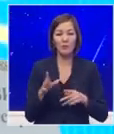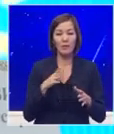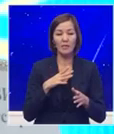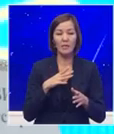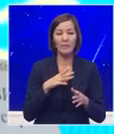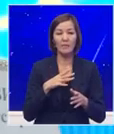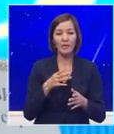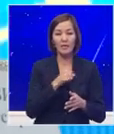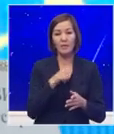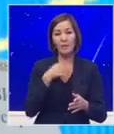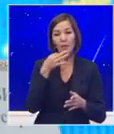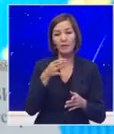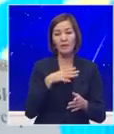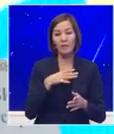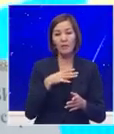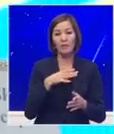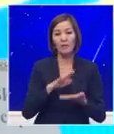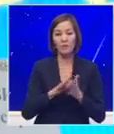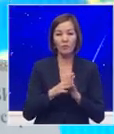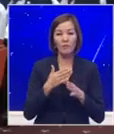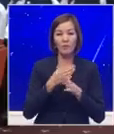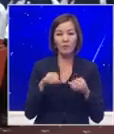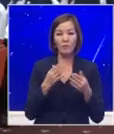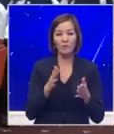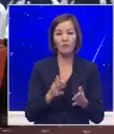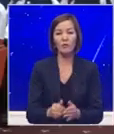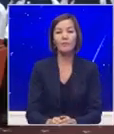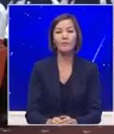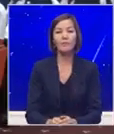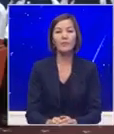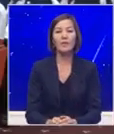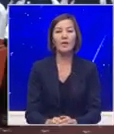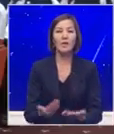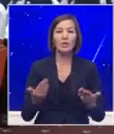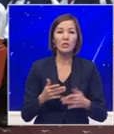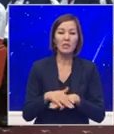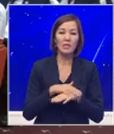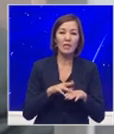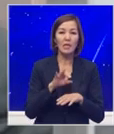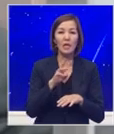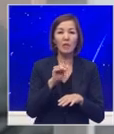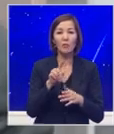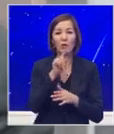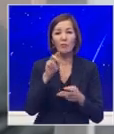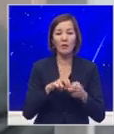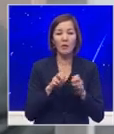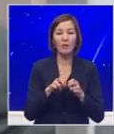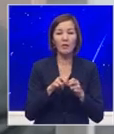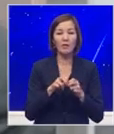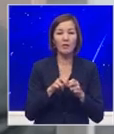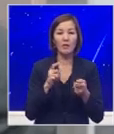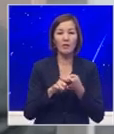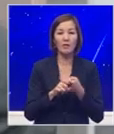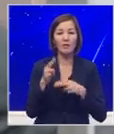со своей стороны мы просто должны создать им условия в свою очередь жители села талдыбулак подняли проблем